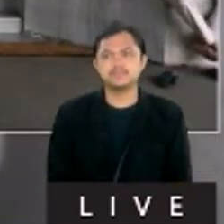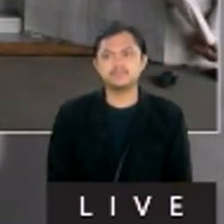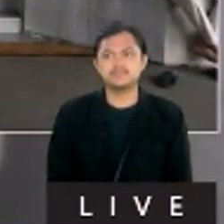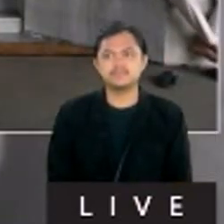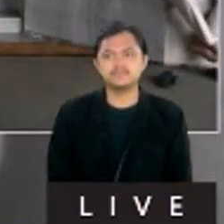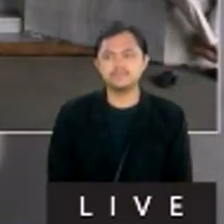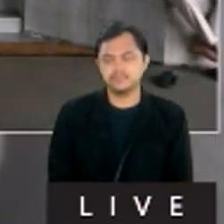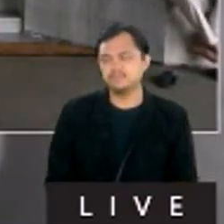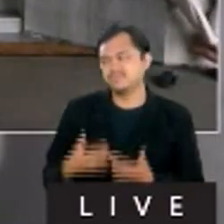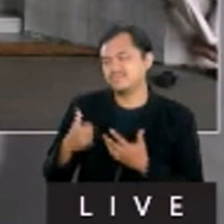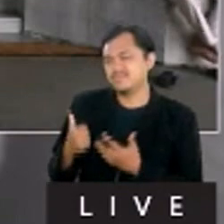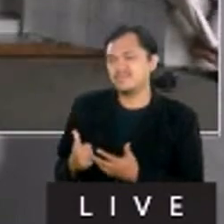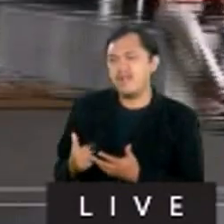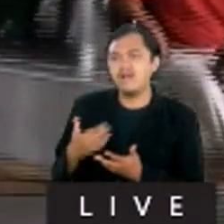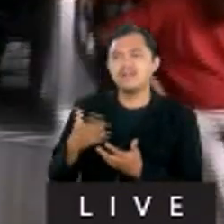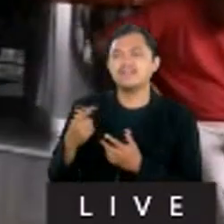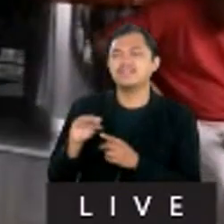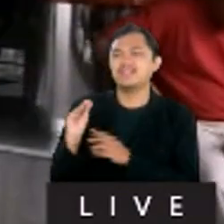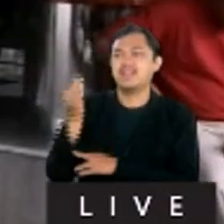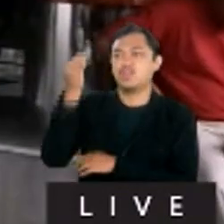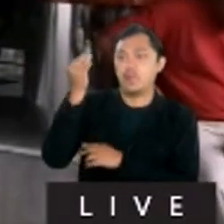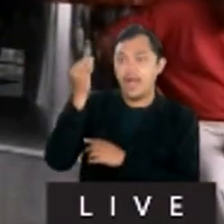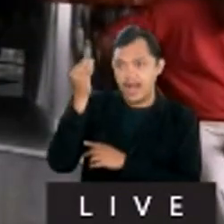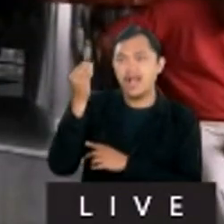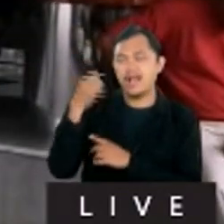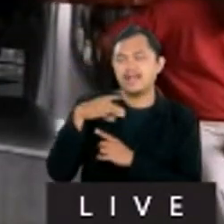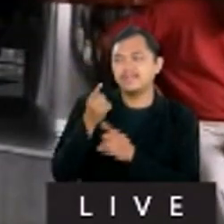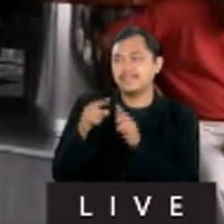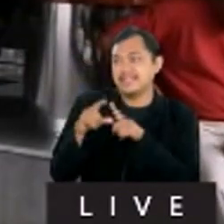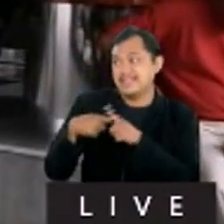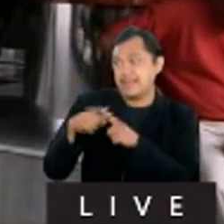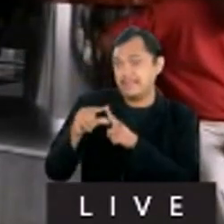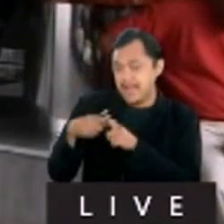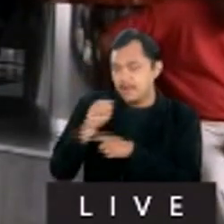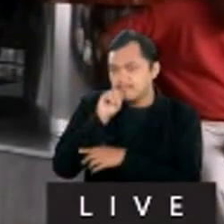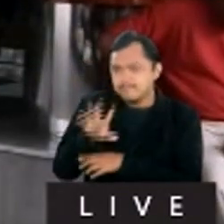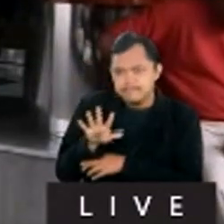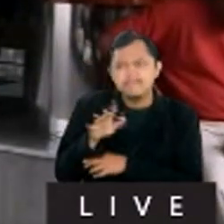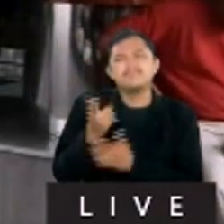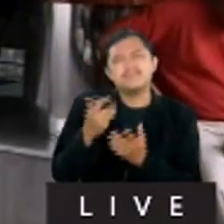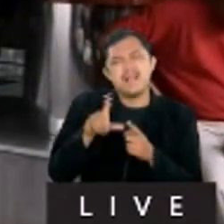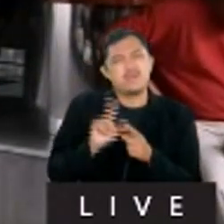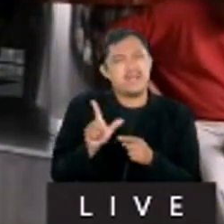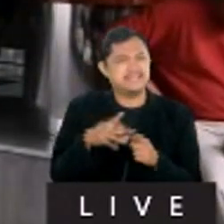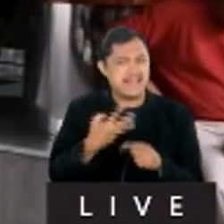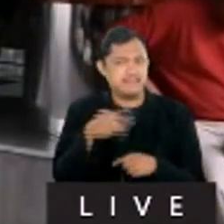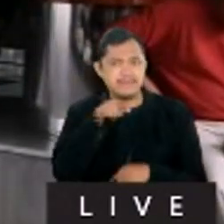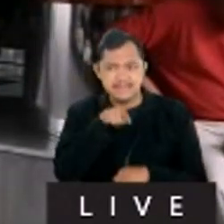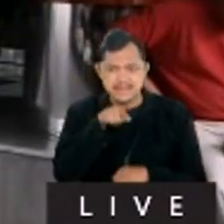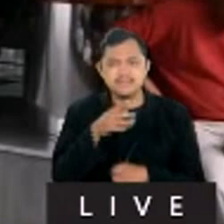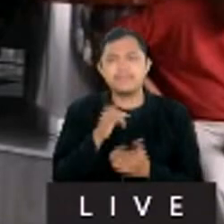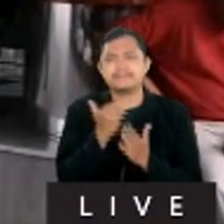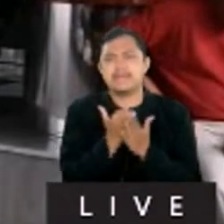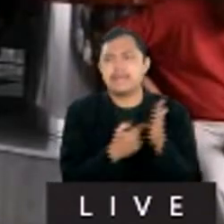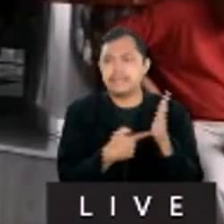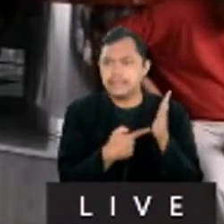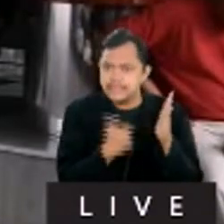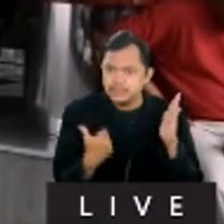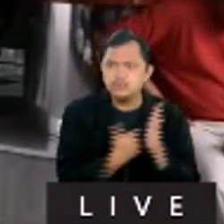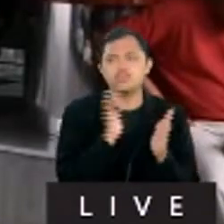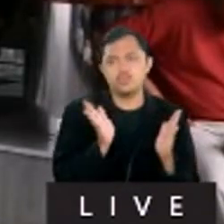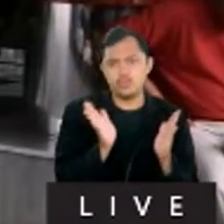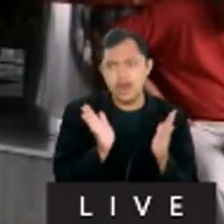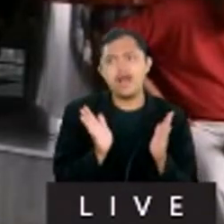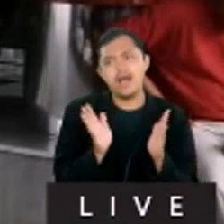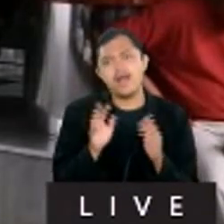Ya, Ando, sebelumnya Ketua KPK Firly Bahuri menyebut bahwa saat ini Lukas NMB telah memenuhi syarat untuk ditahan, yaitu alat bukti yang ditemukan